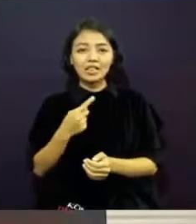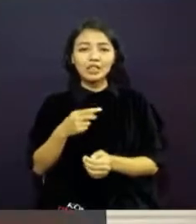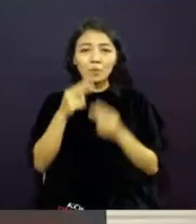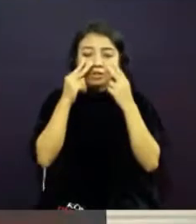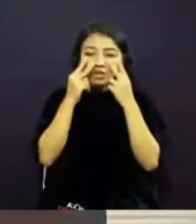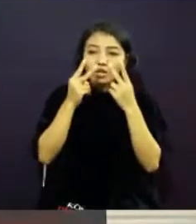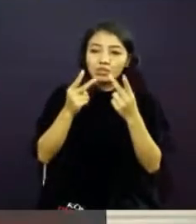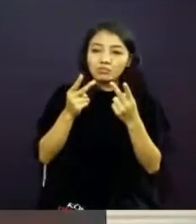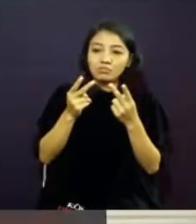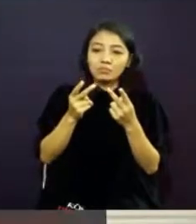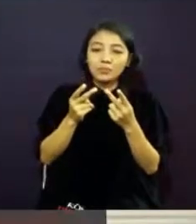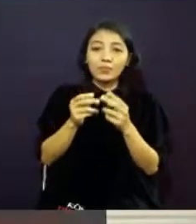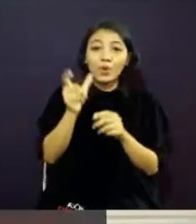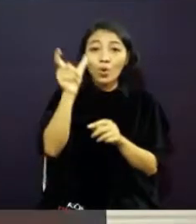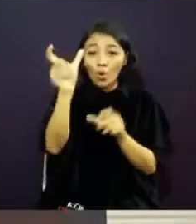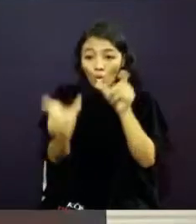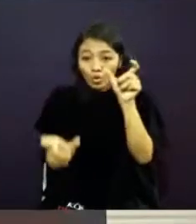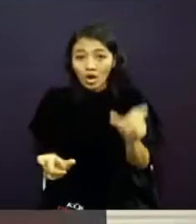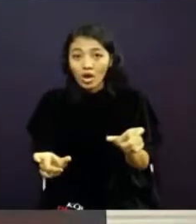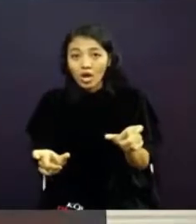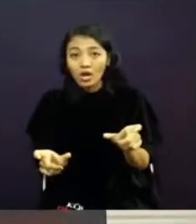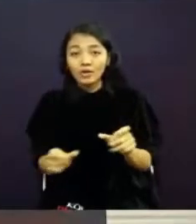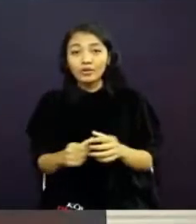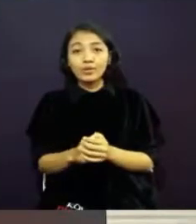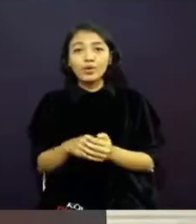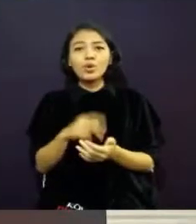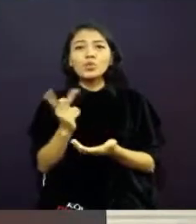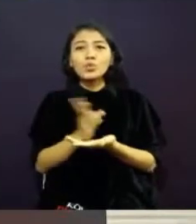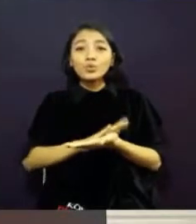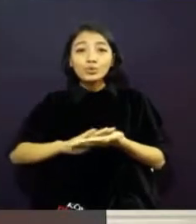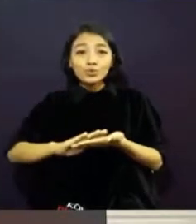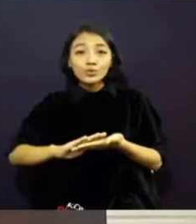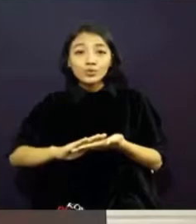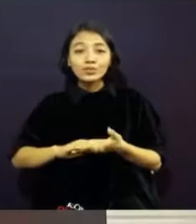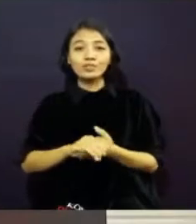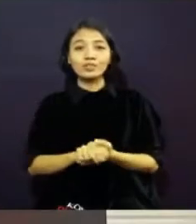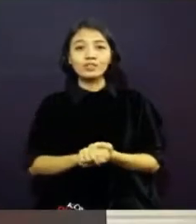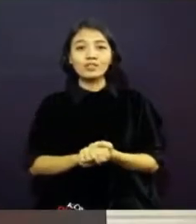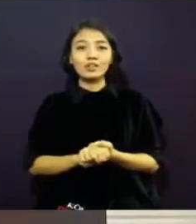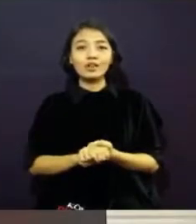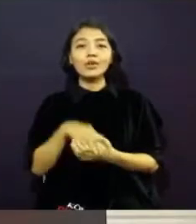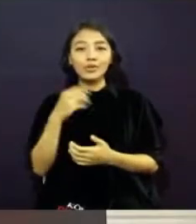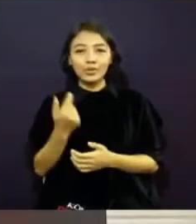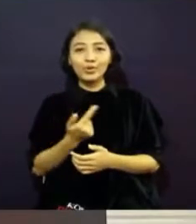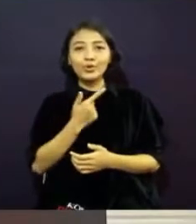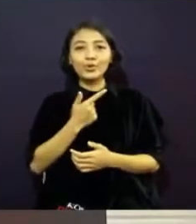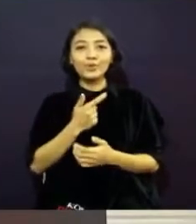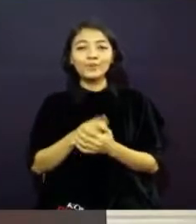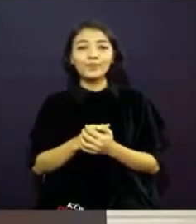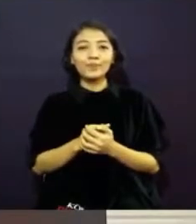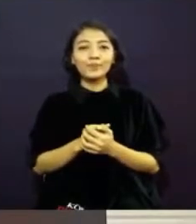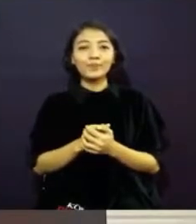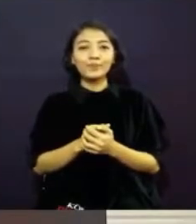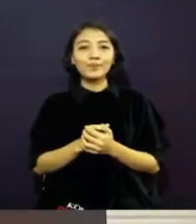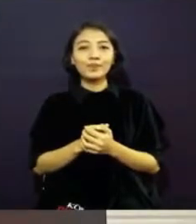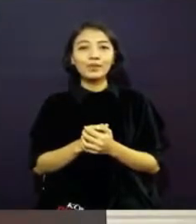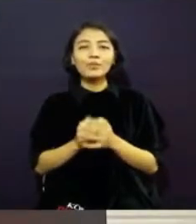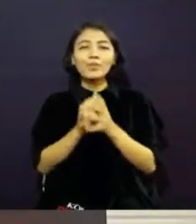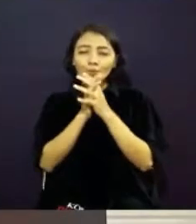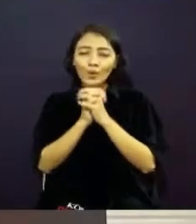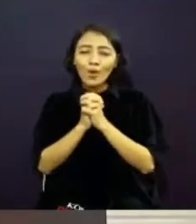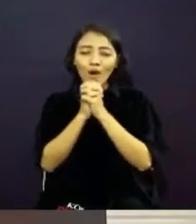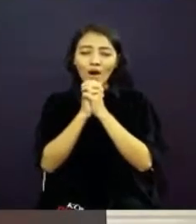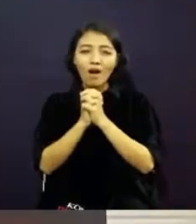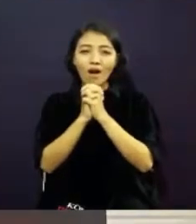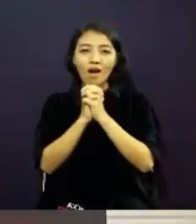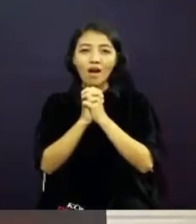bukan monopoli orang-orang yang hidup religius atau hidup membiara tetapi